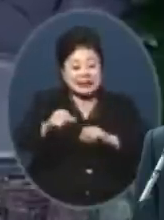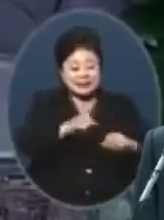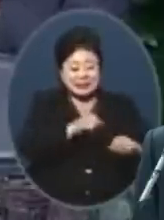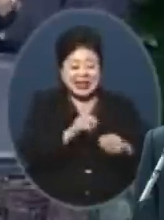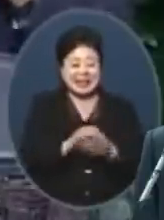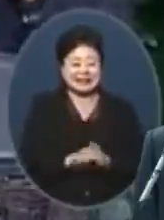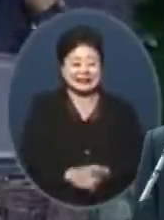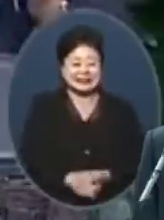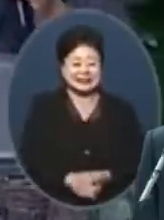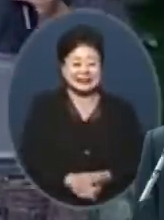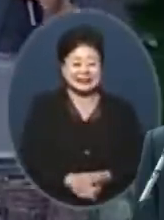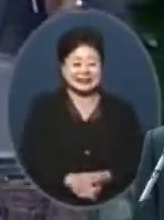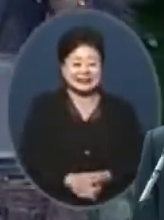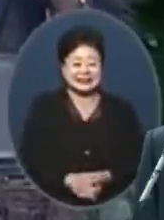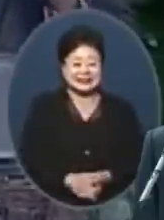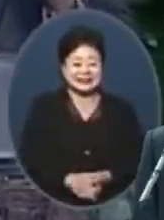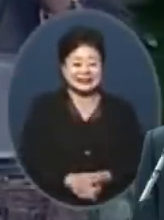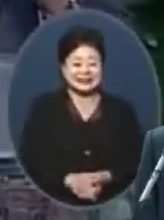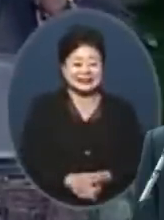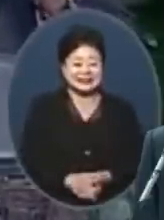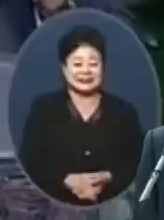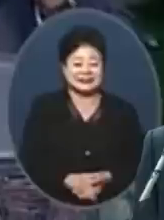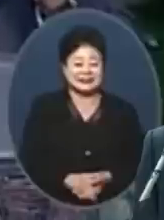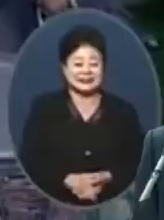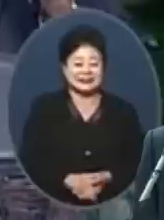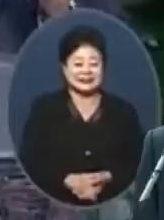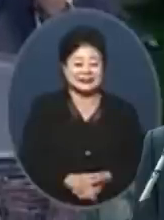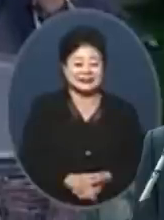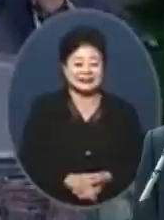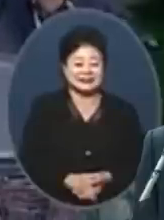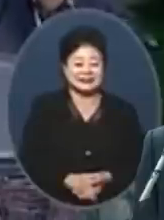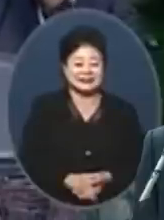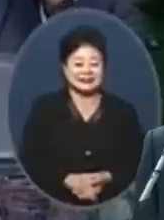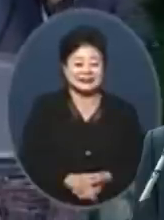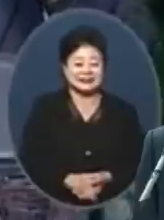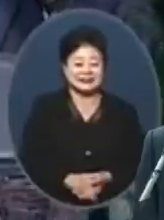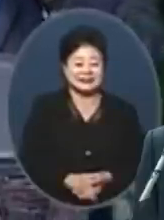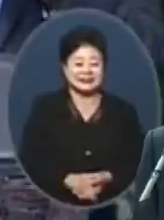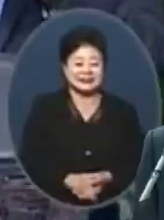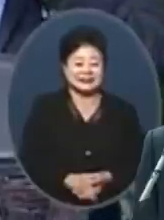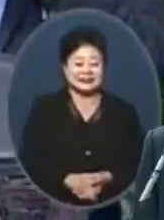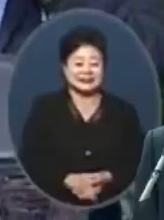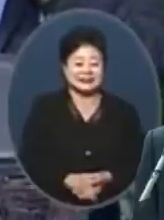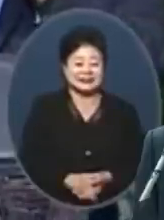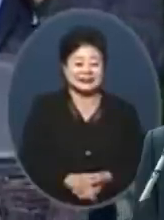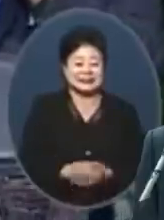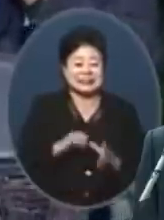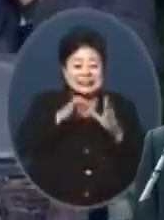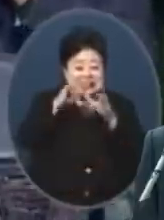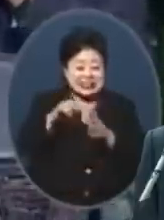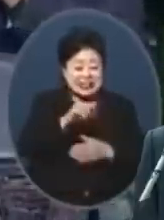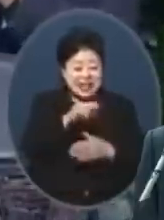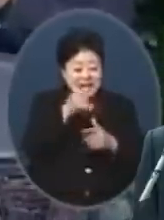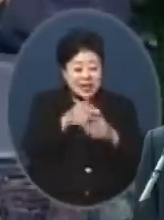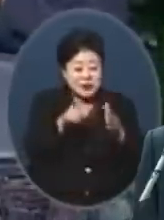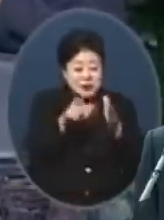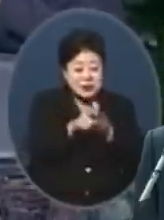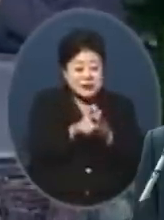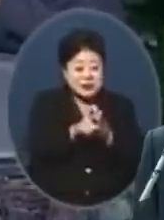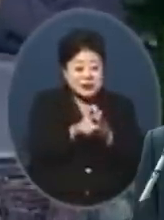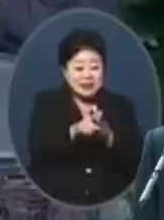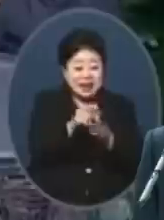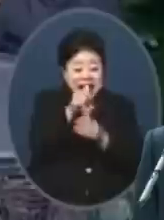것입니다. Then the Holy Spirit can use that to create miracle for your life. 이 세상에 예수를